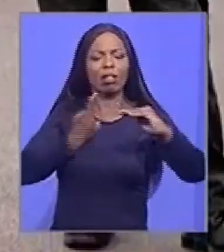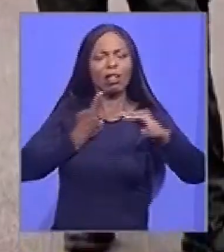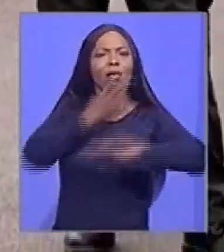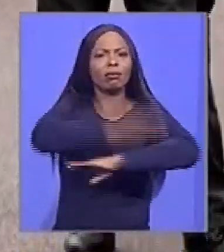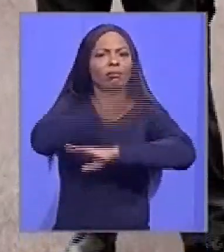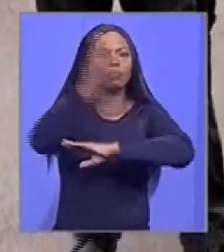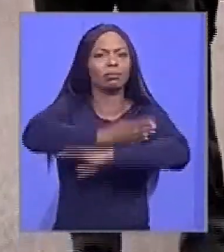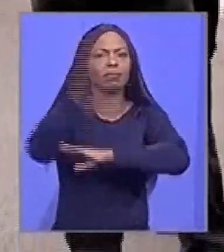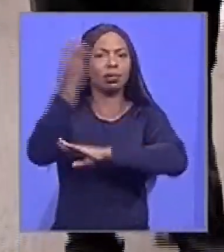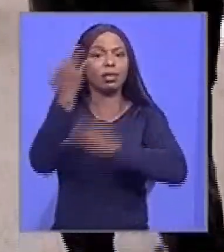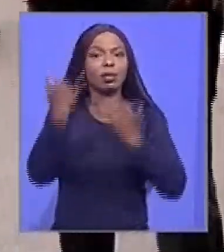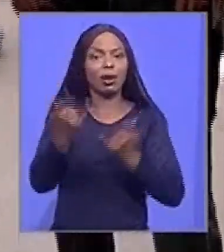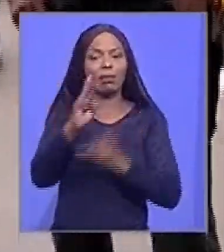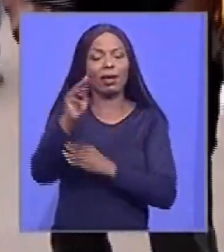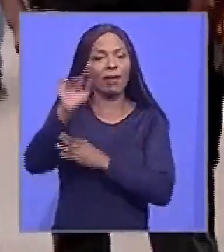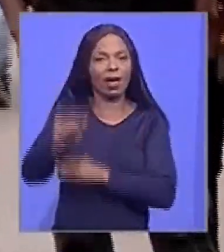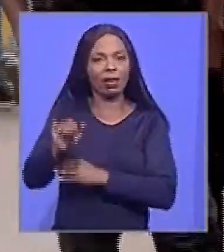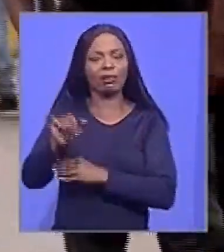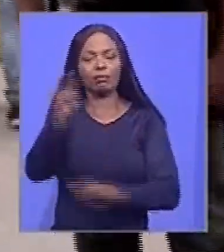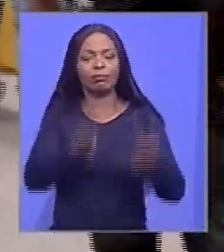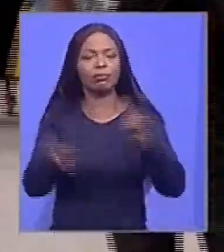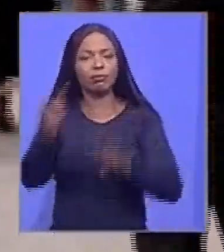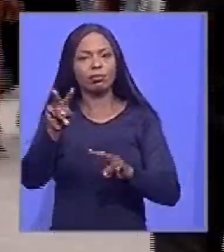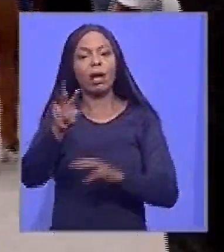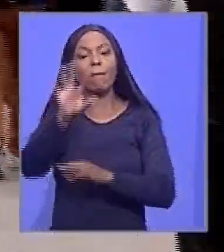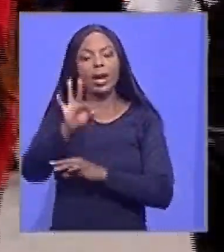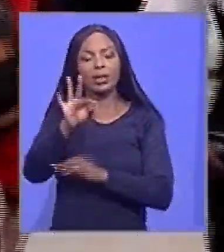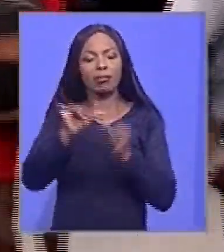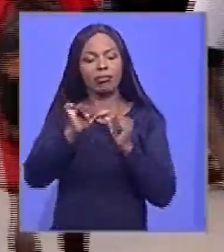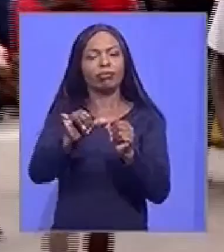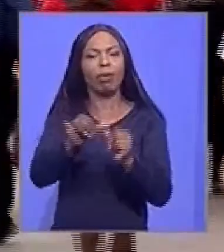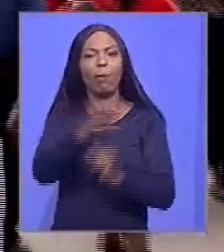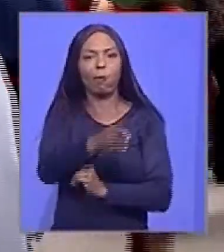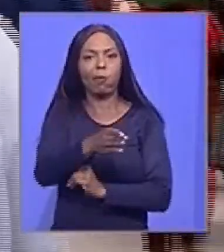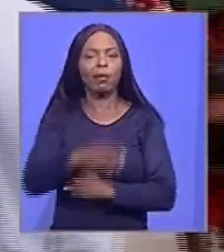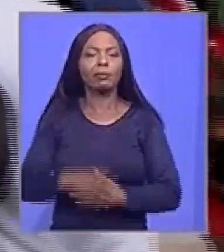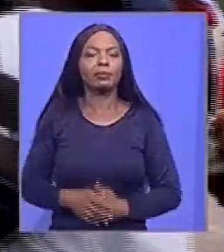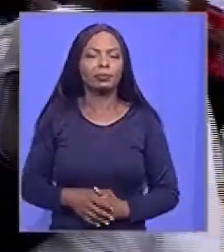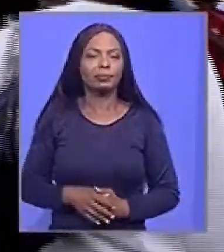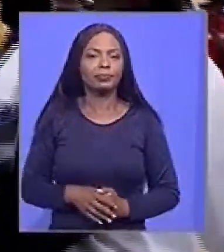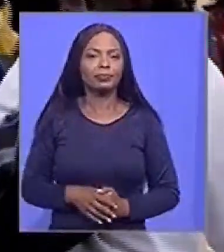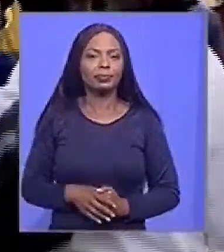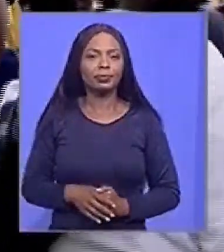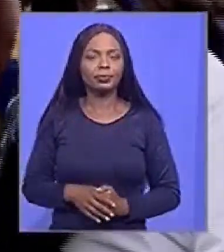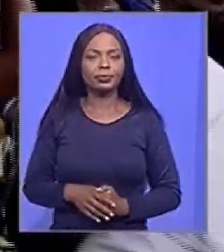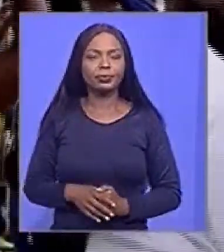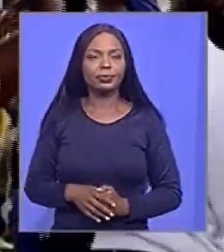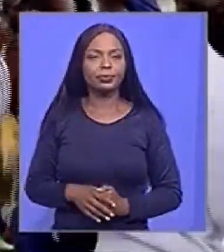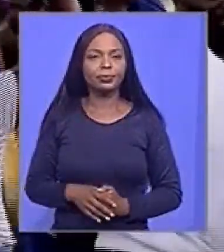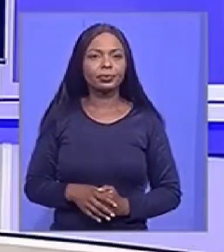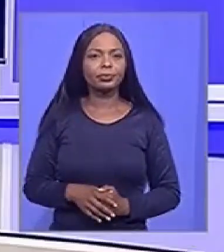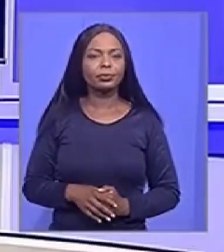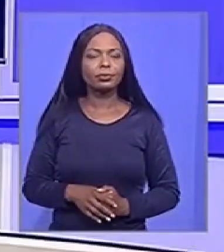tlile go etela molelwane wa Groblersdorp ka Mantaga ke Katlego ba Dikgang tsa SABC Bridge Border Post.